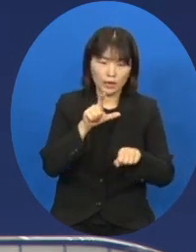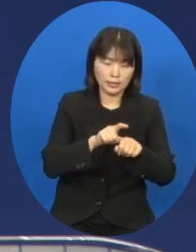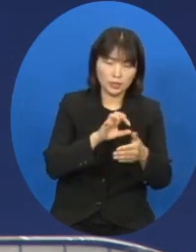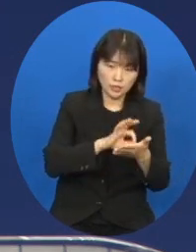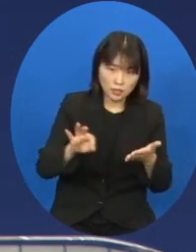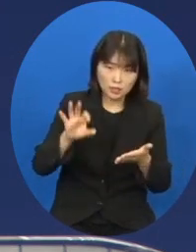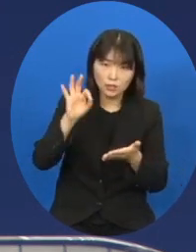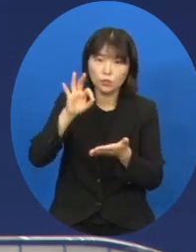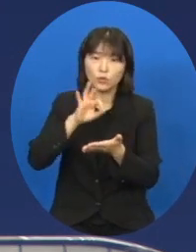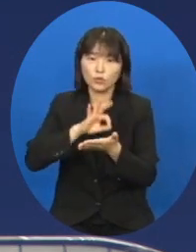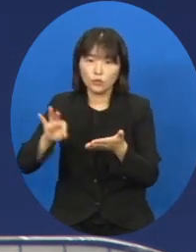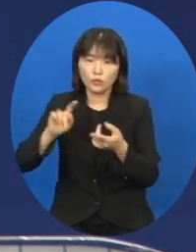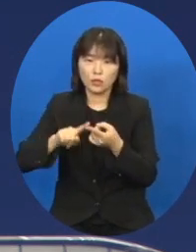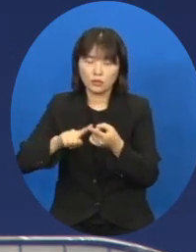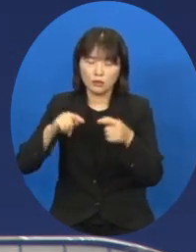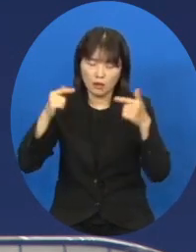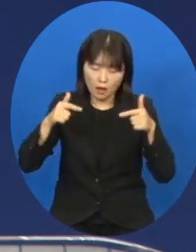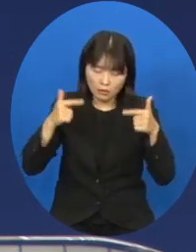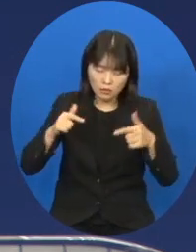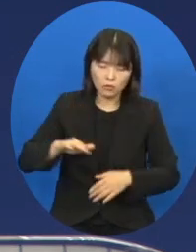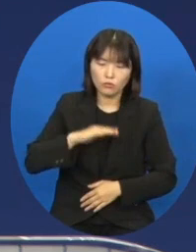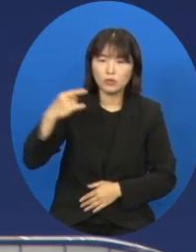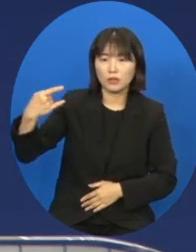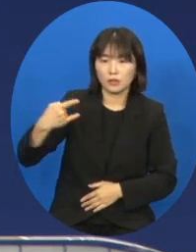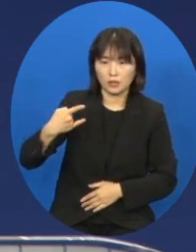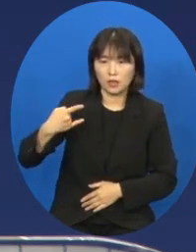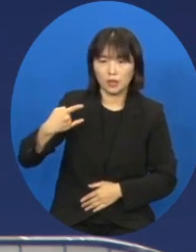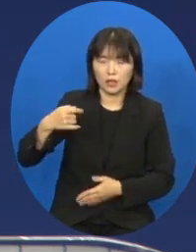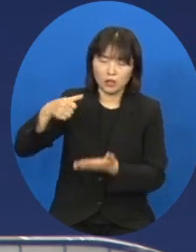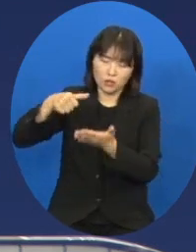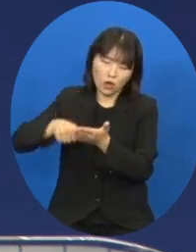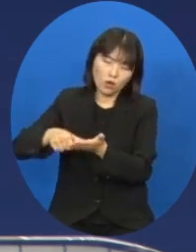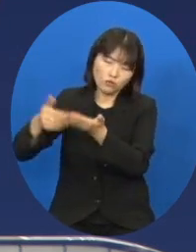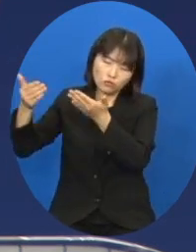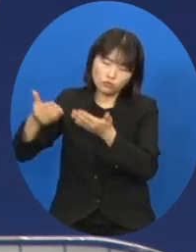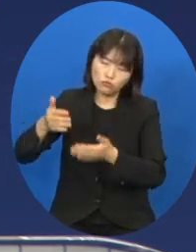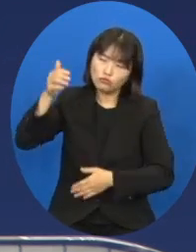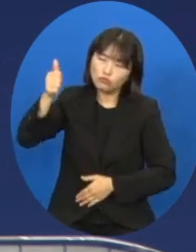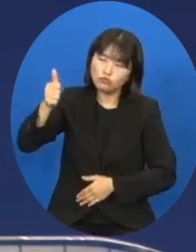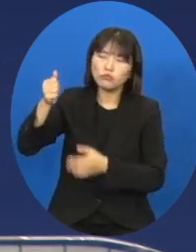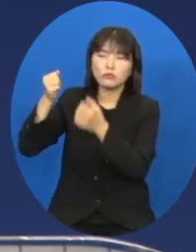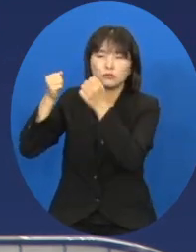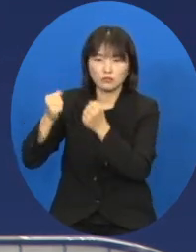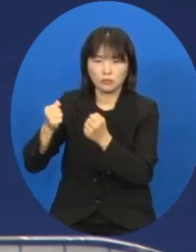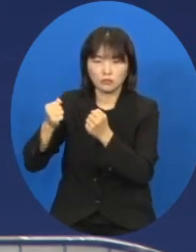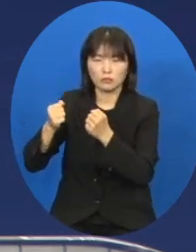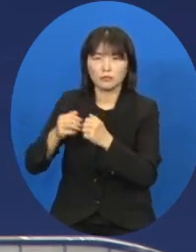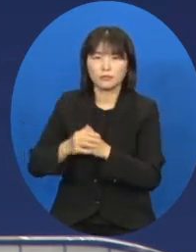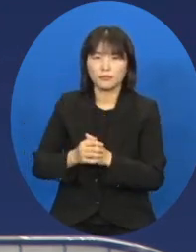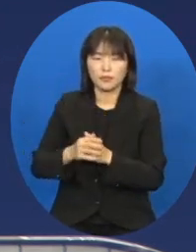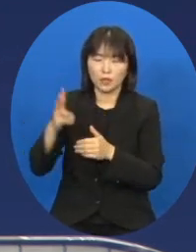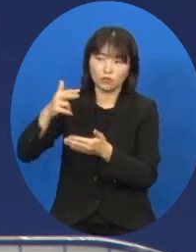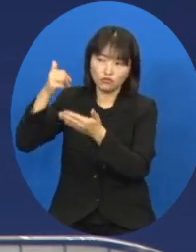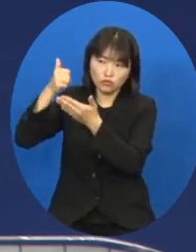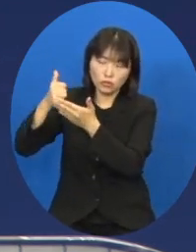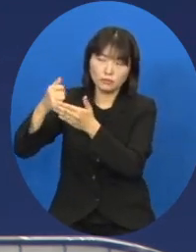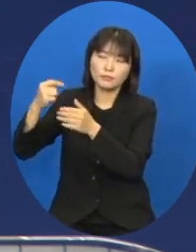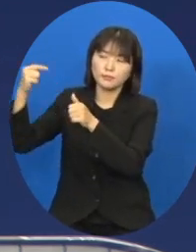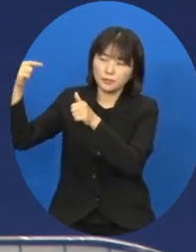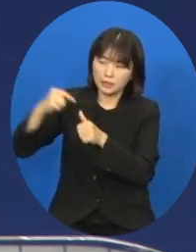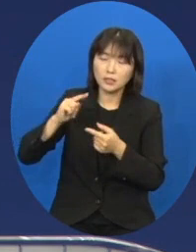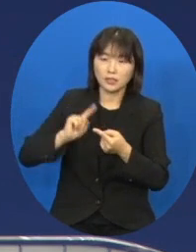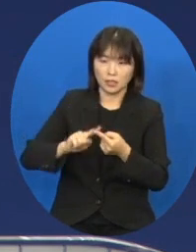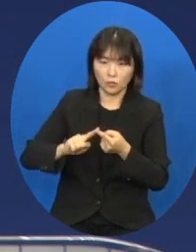쓰든 항상 우리에게는 결제해주는 주인이 계신 거예요. 주님이 하라고 하시는